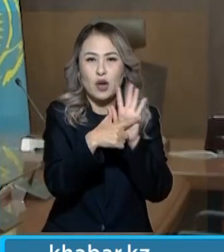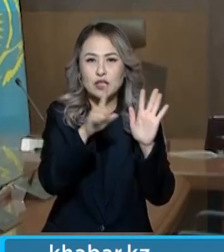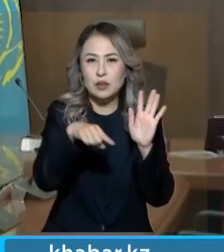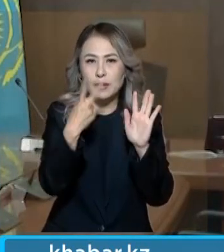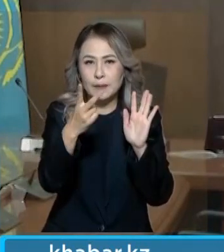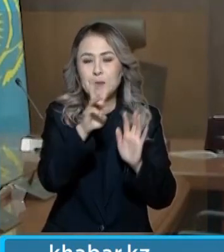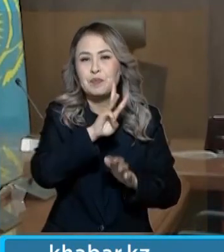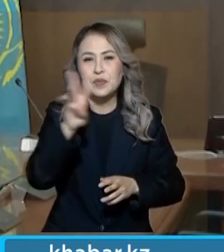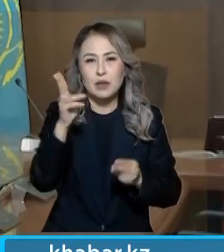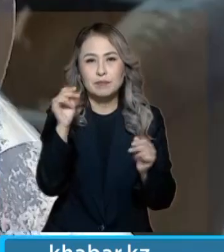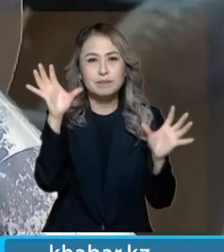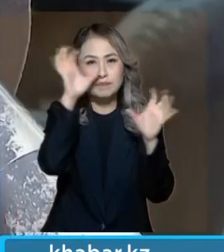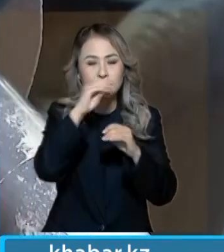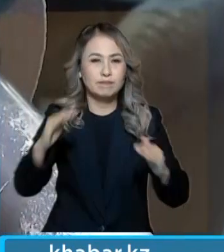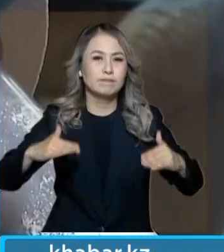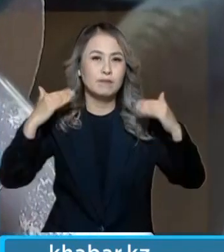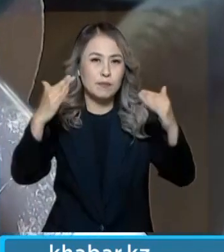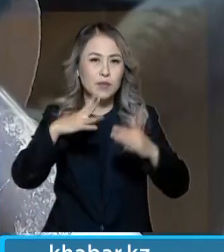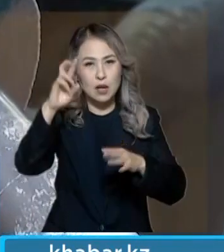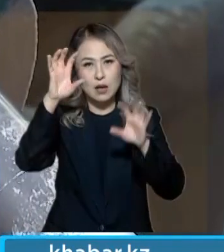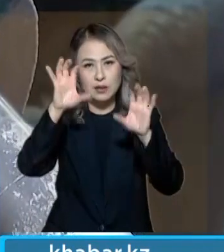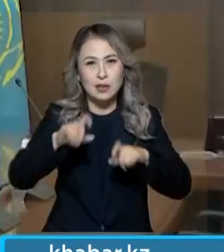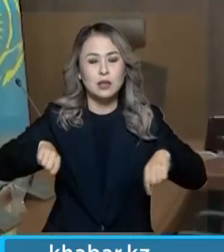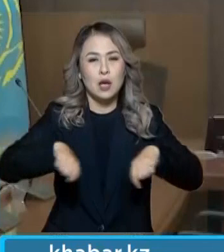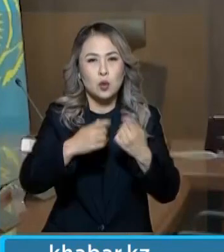миллион теңгеге негізсіз жоғарылатқан. Заңсыз мемлекеттік сатып